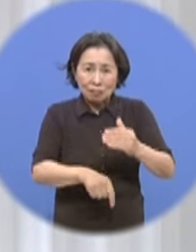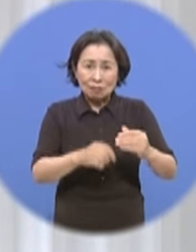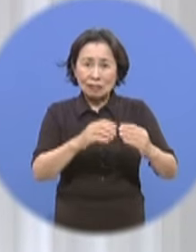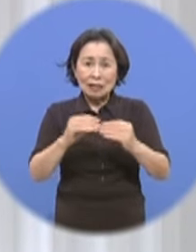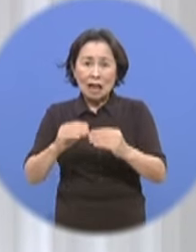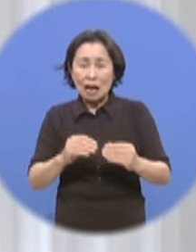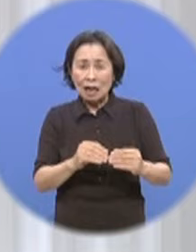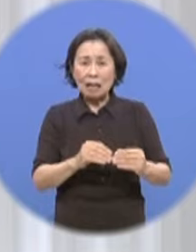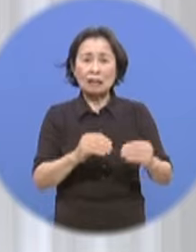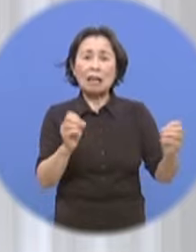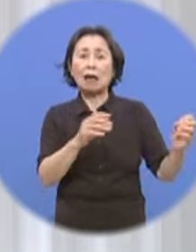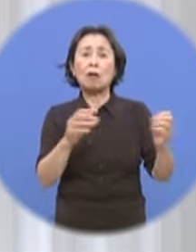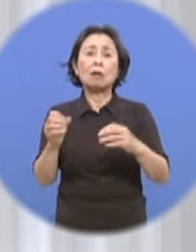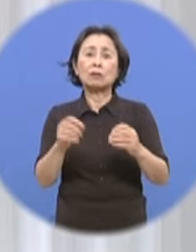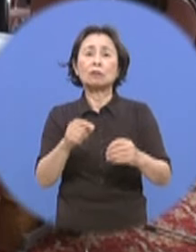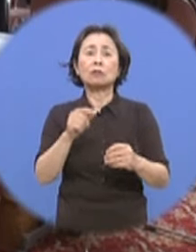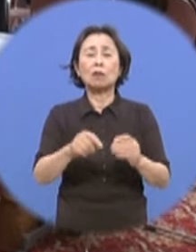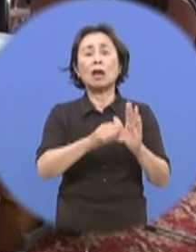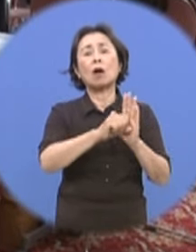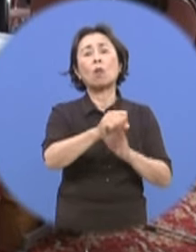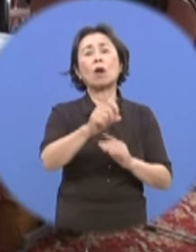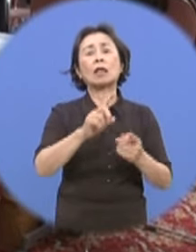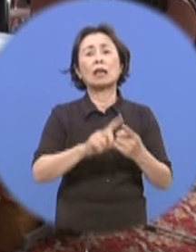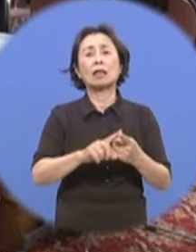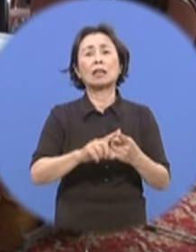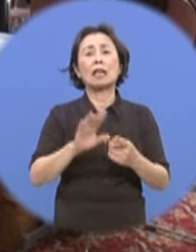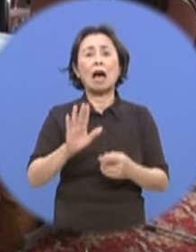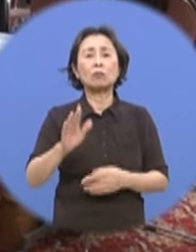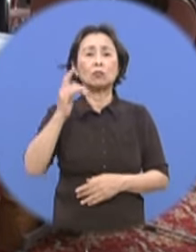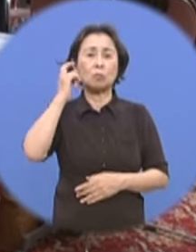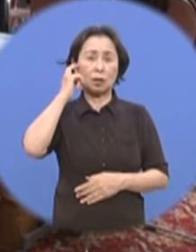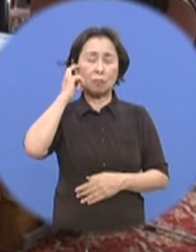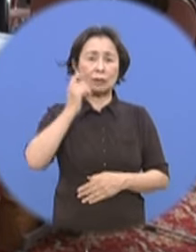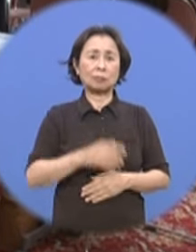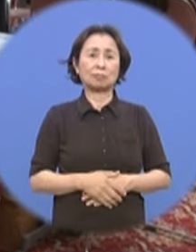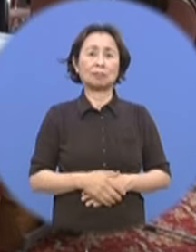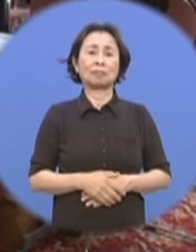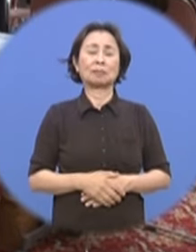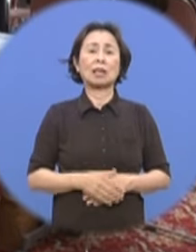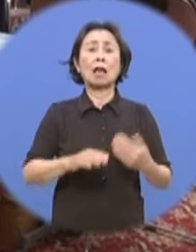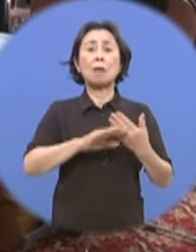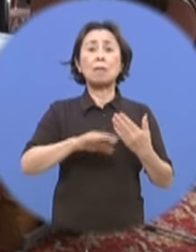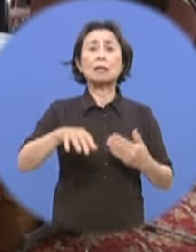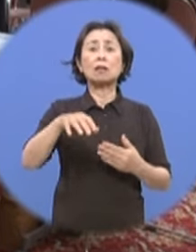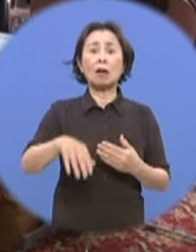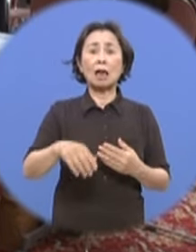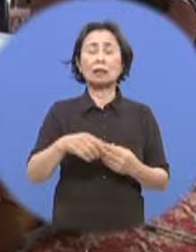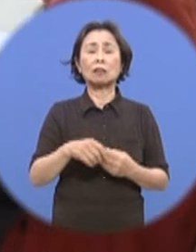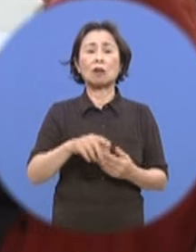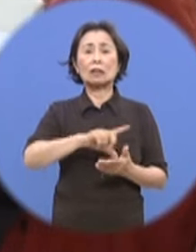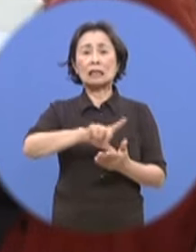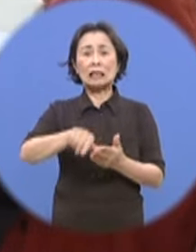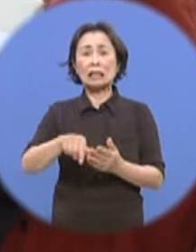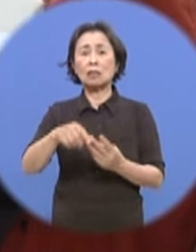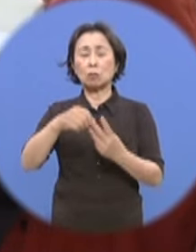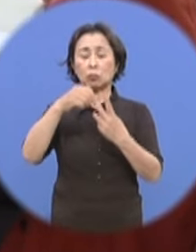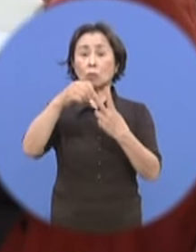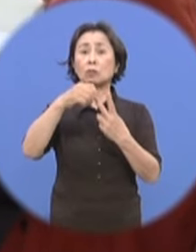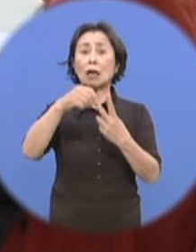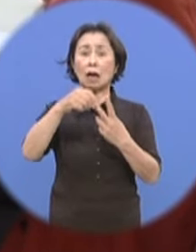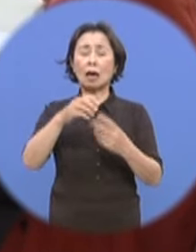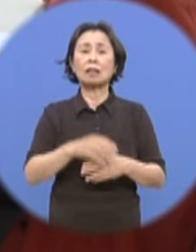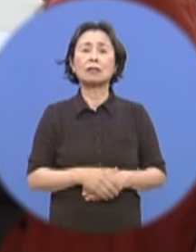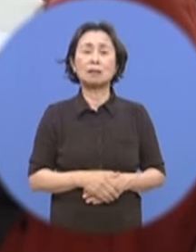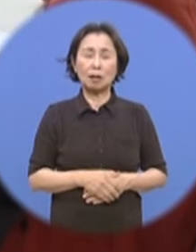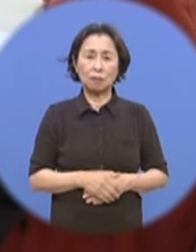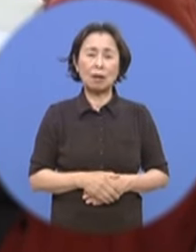てくるのではないかと思っています別の会場で開かれた地域の部の文化会には